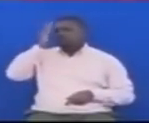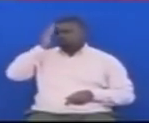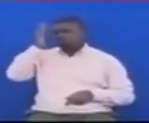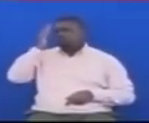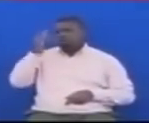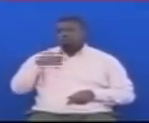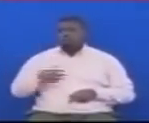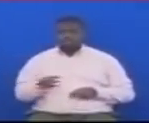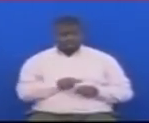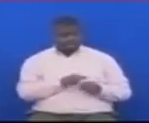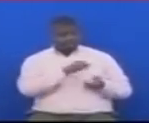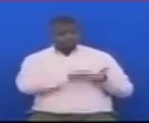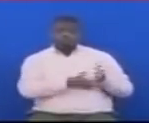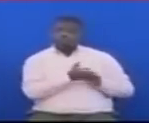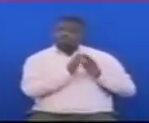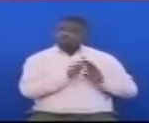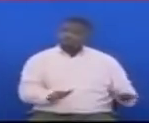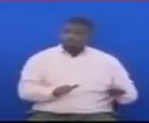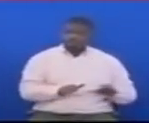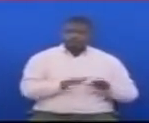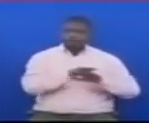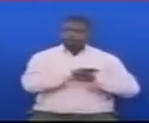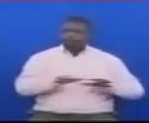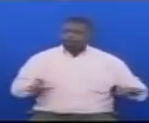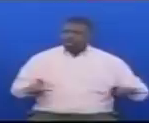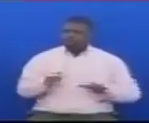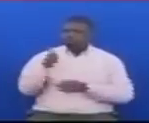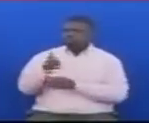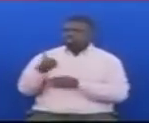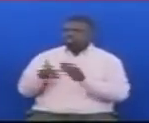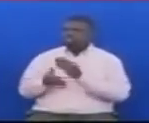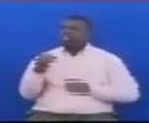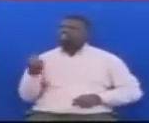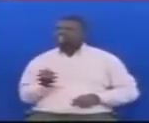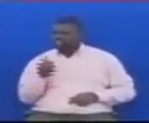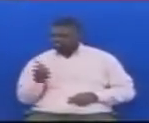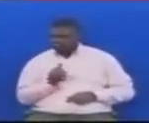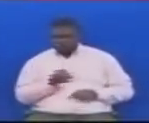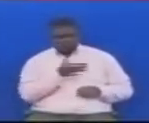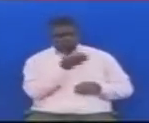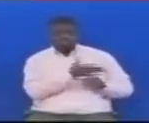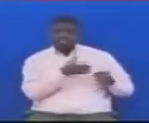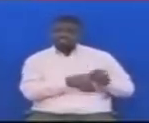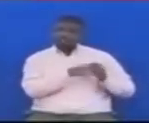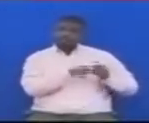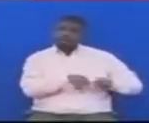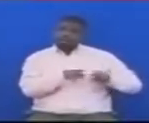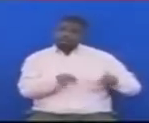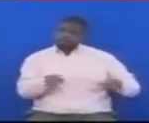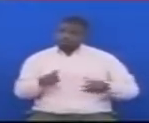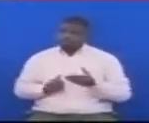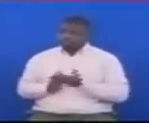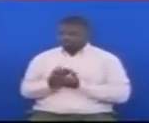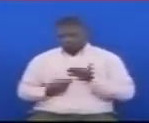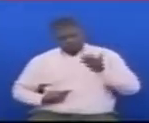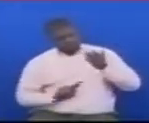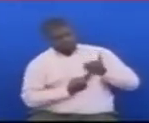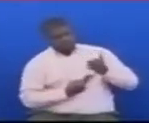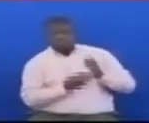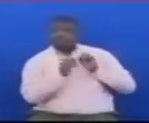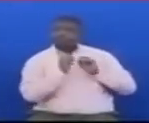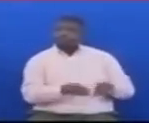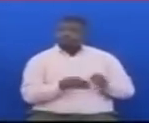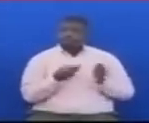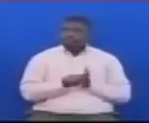wizara tumeingia makubaliano na Baraza la Ujenzi la Taifa katika ujenzi wa mahakama kupitia teknolojia mpya na bei nafuu